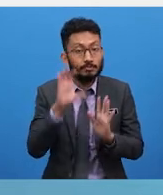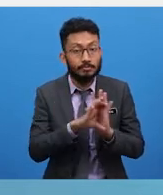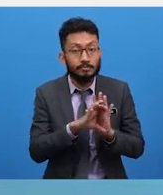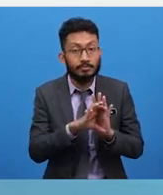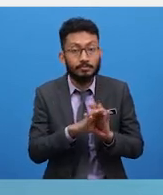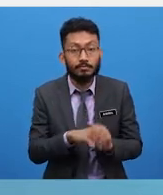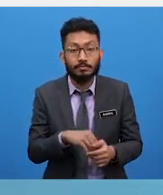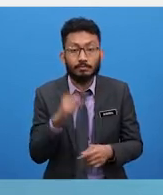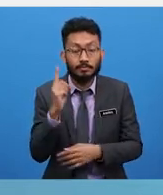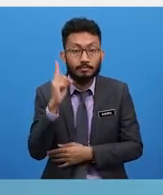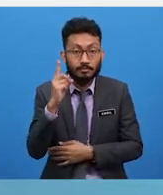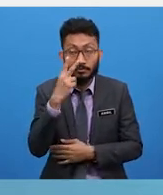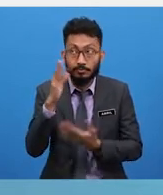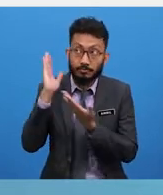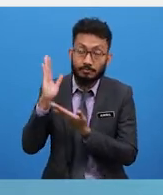atas?